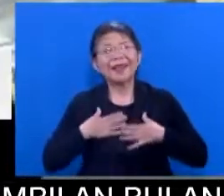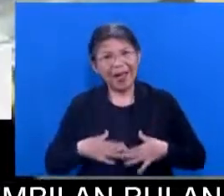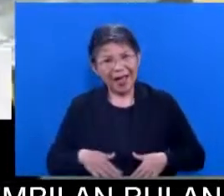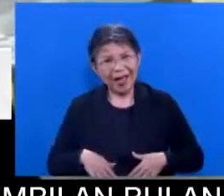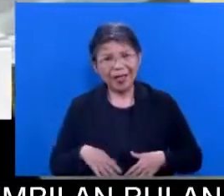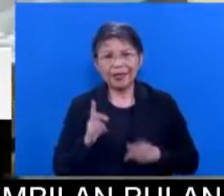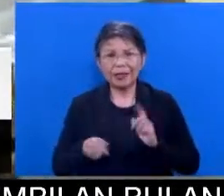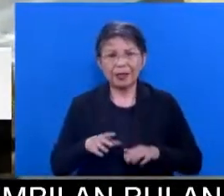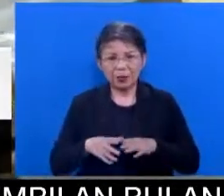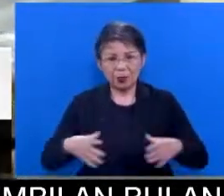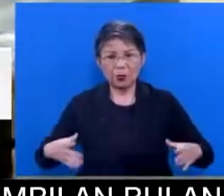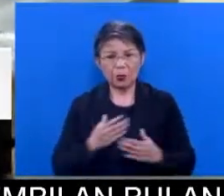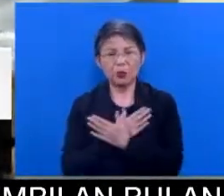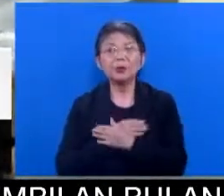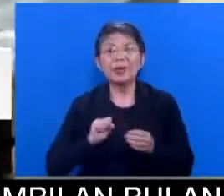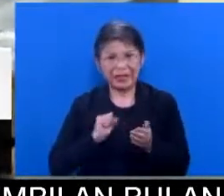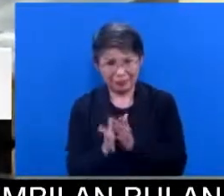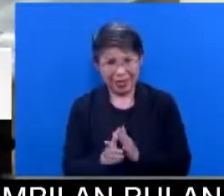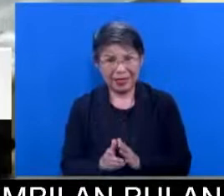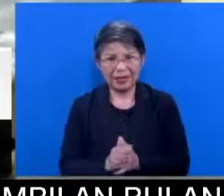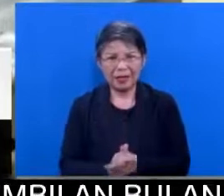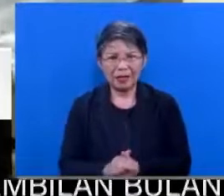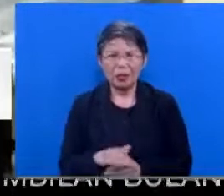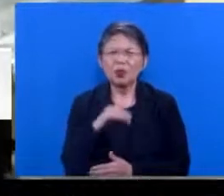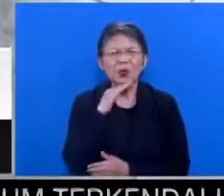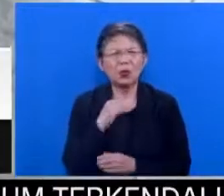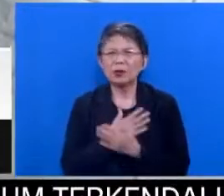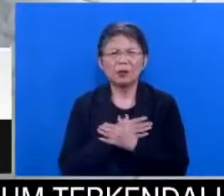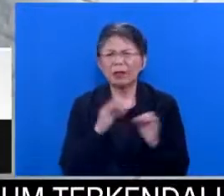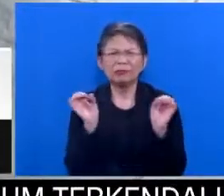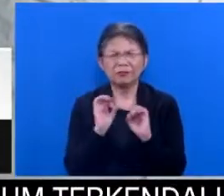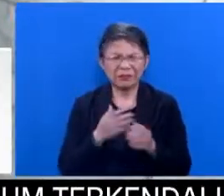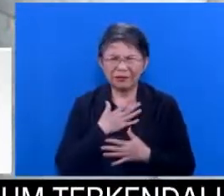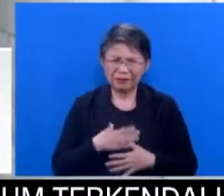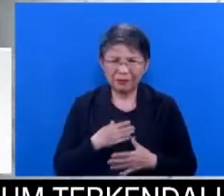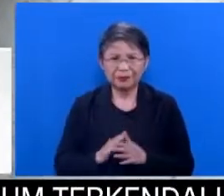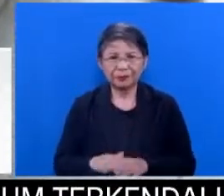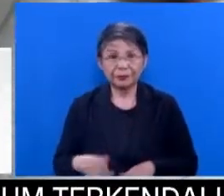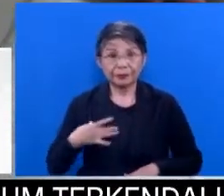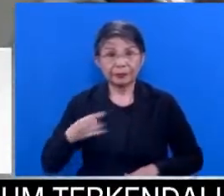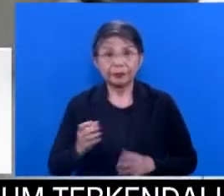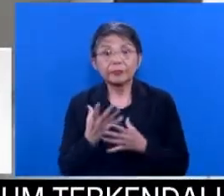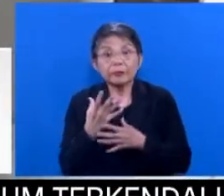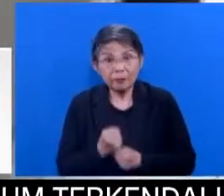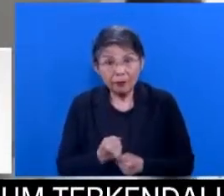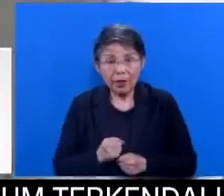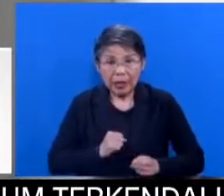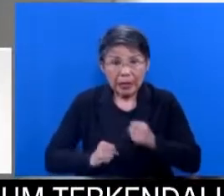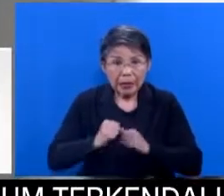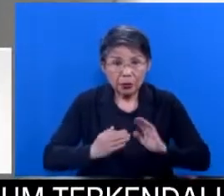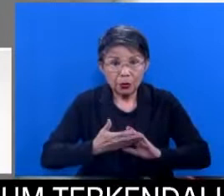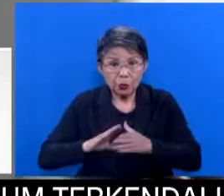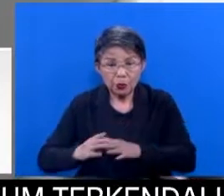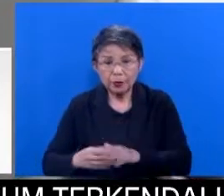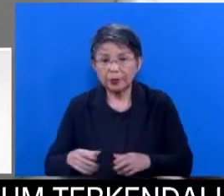lah daripada berlama-lama menunggu ini, kasihan sekali. Para relawan berharap gerakan ini dapat